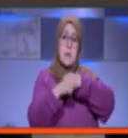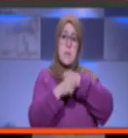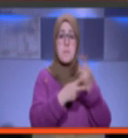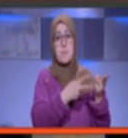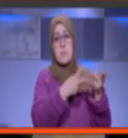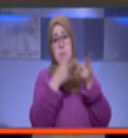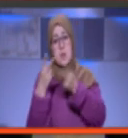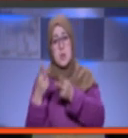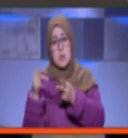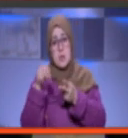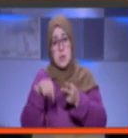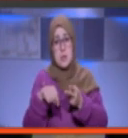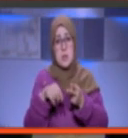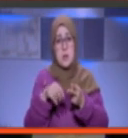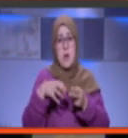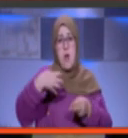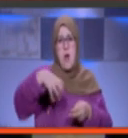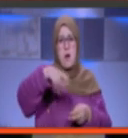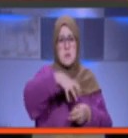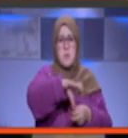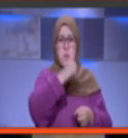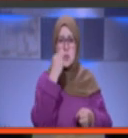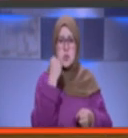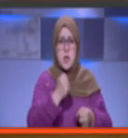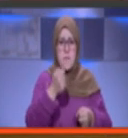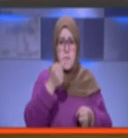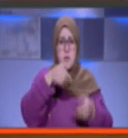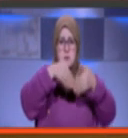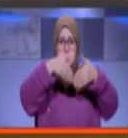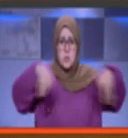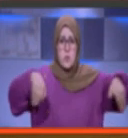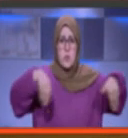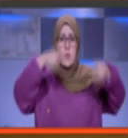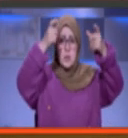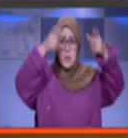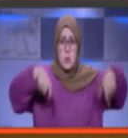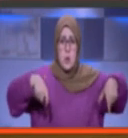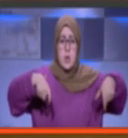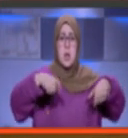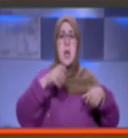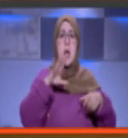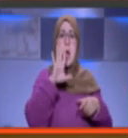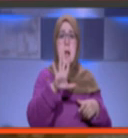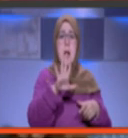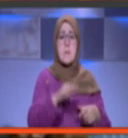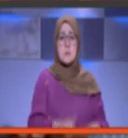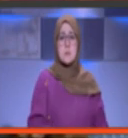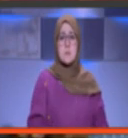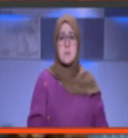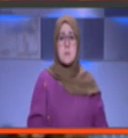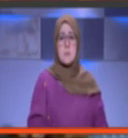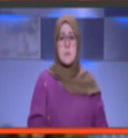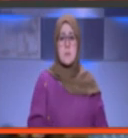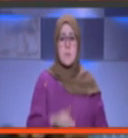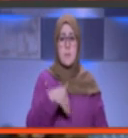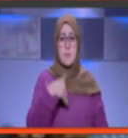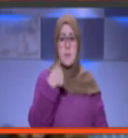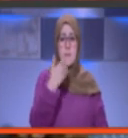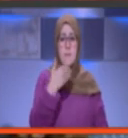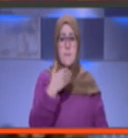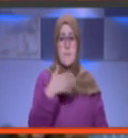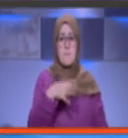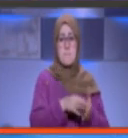المجلس انقسامات شديدة في صفوف الدول الخمس دائمة العضوية به، لا سيما بين الولايات